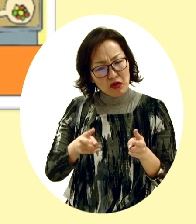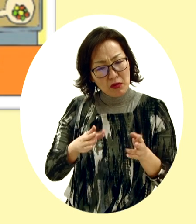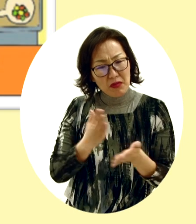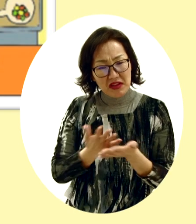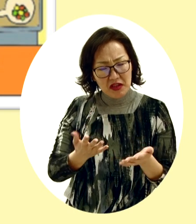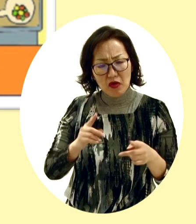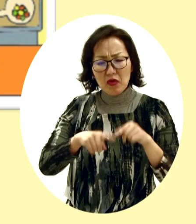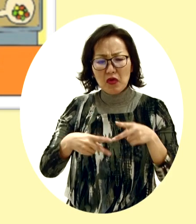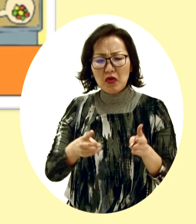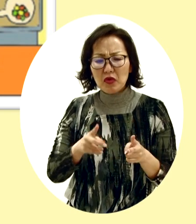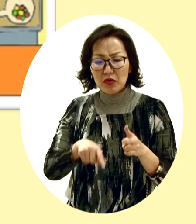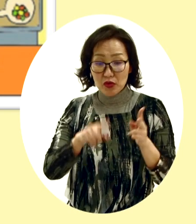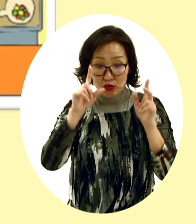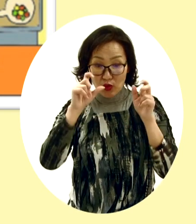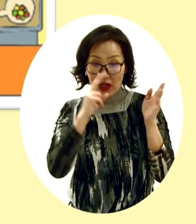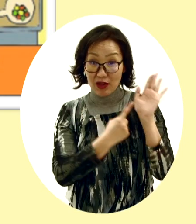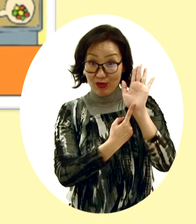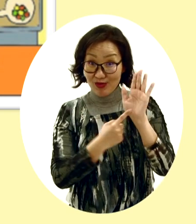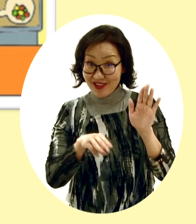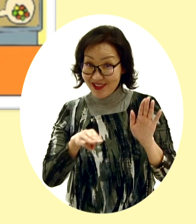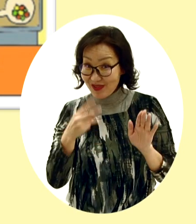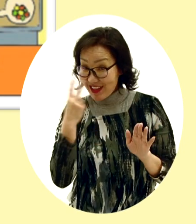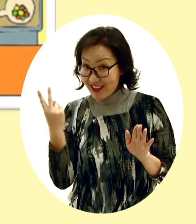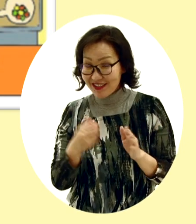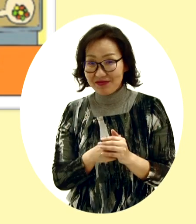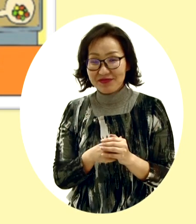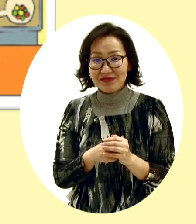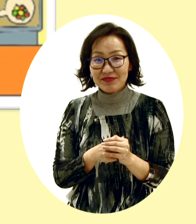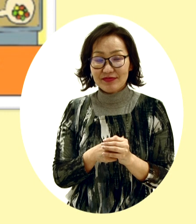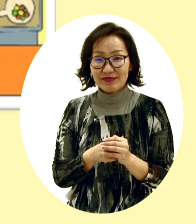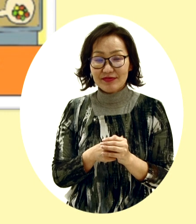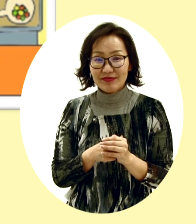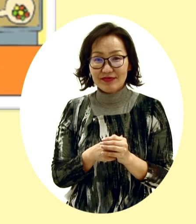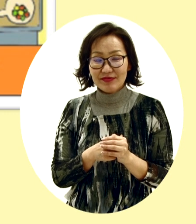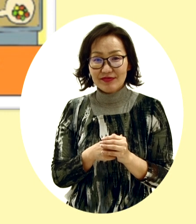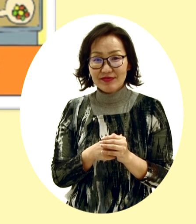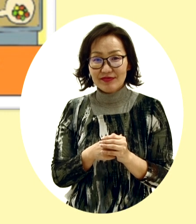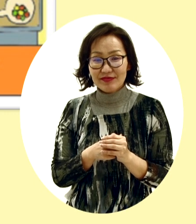өрөөнүүд байдгийг тухайн өрөөнүүдийг зургаар үзүүлж байна. За,